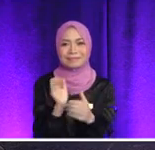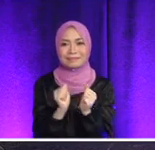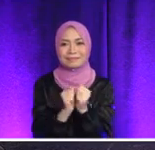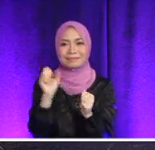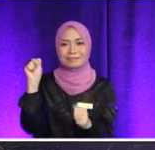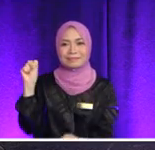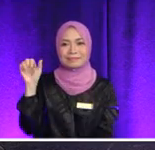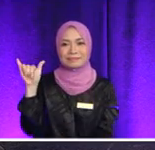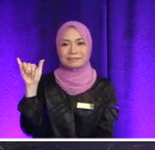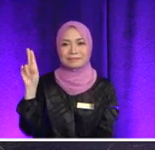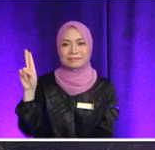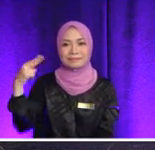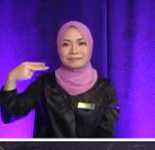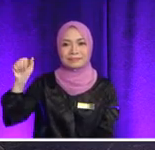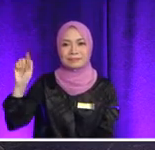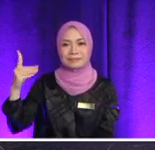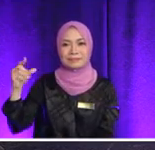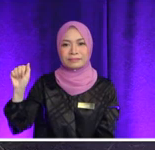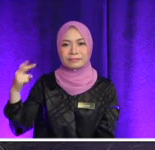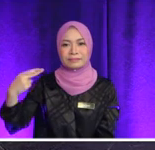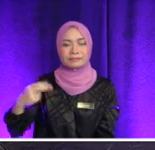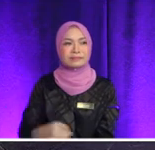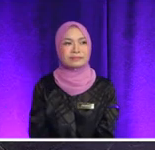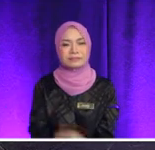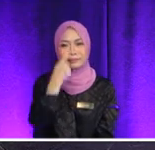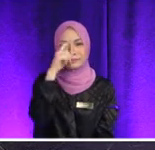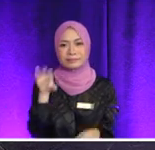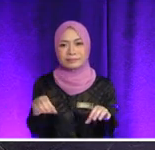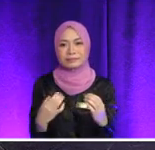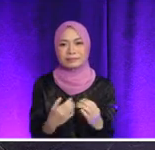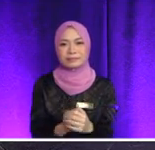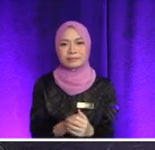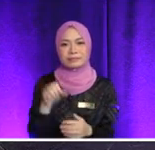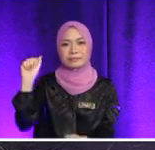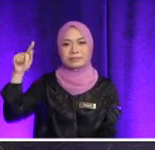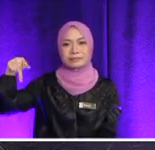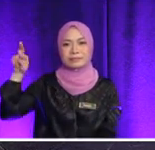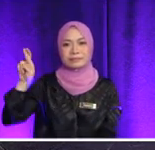syahadal terus kan eee untuk buat sesi efisiensi sini